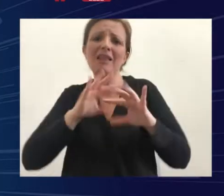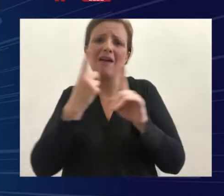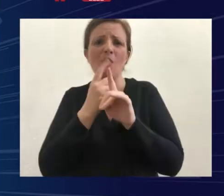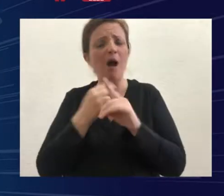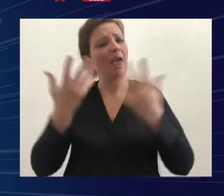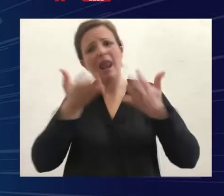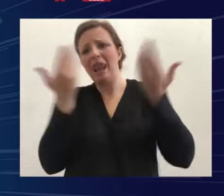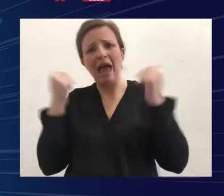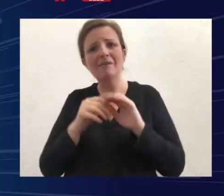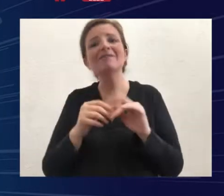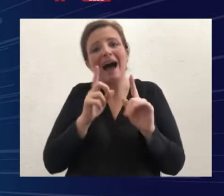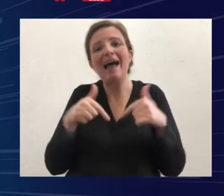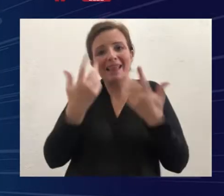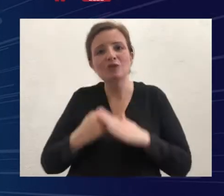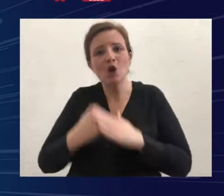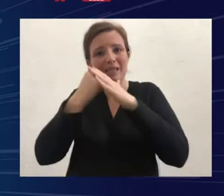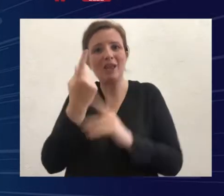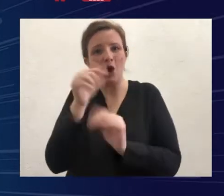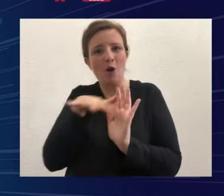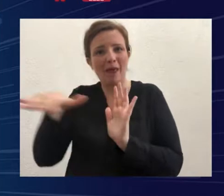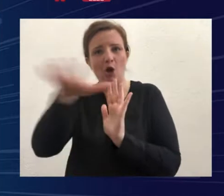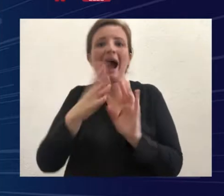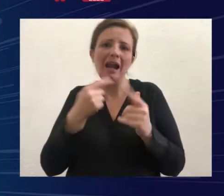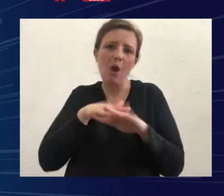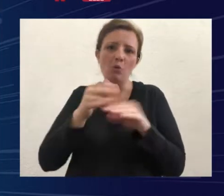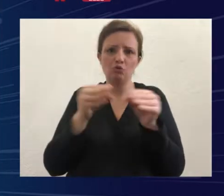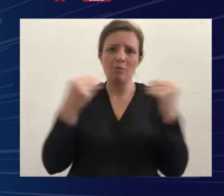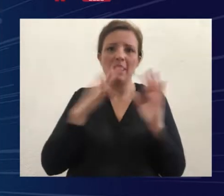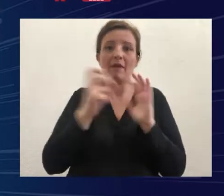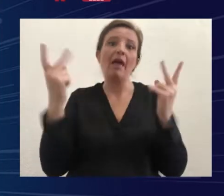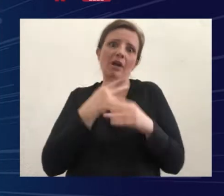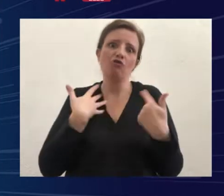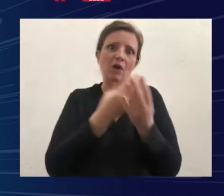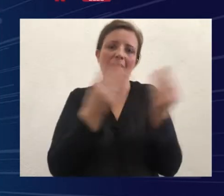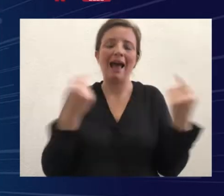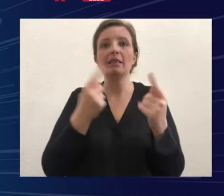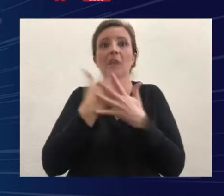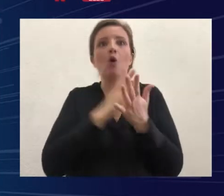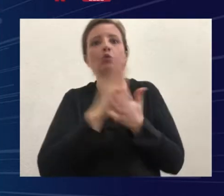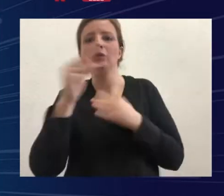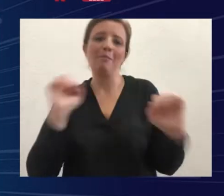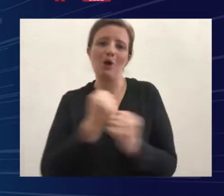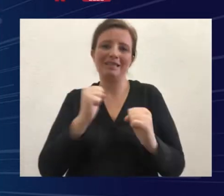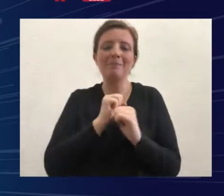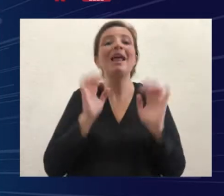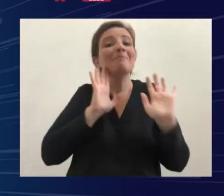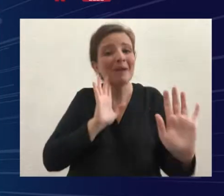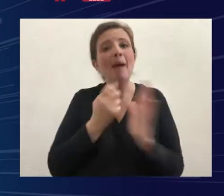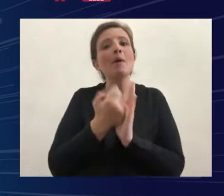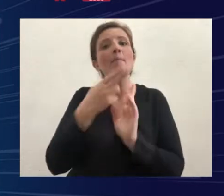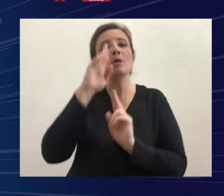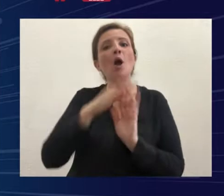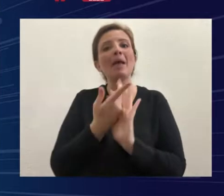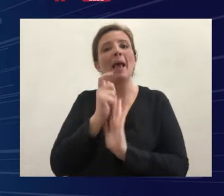sostegno all'economia locale attraverso diversi strumenti. Sicuramente ce ne sono tanti e non possiamo menzionarli tutti. Il più